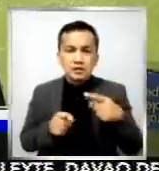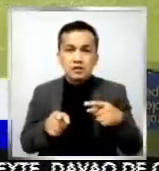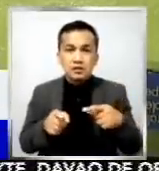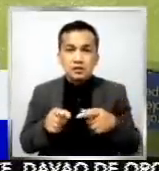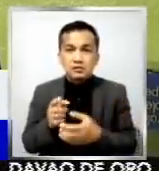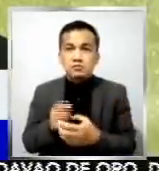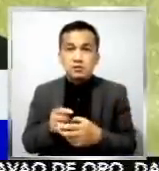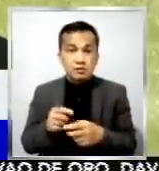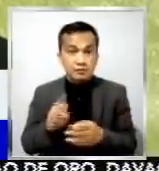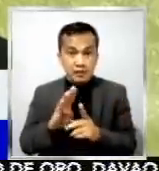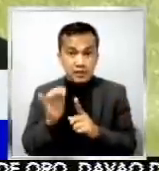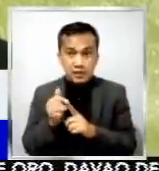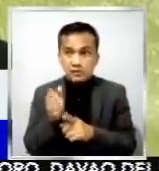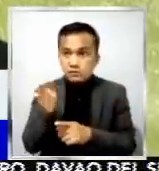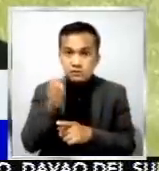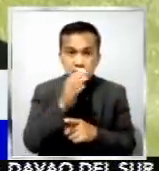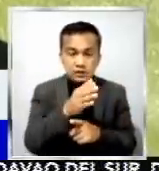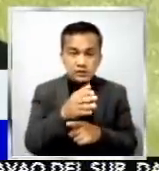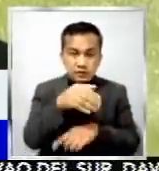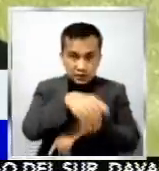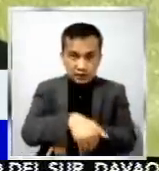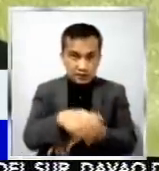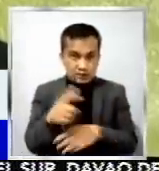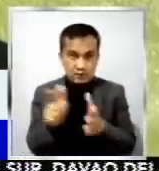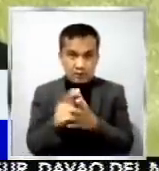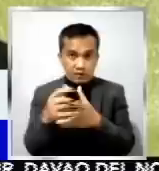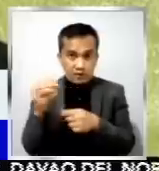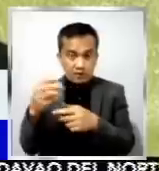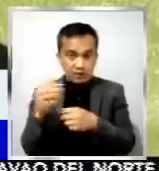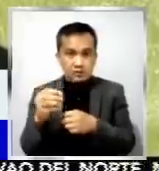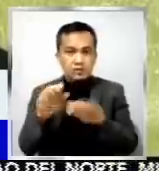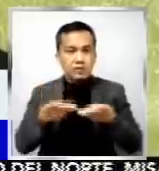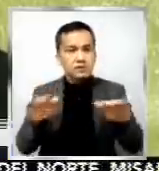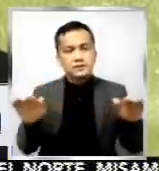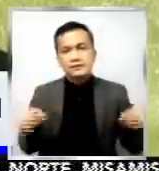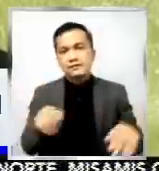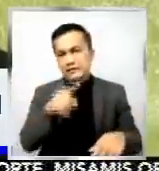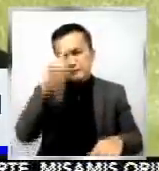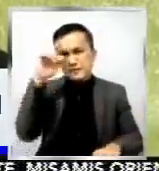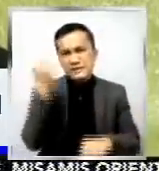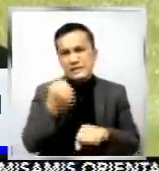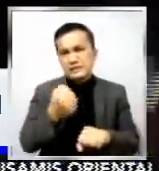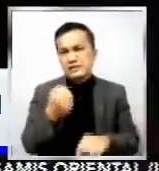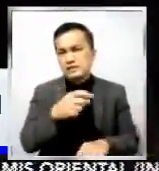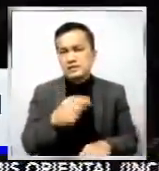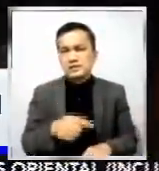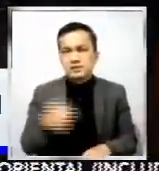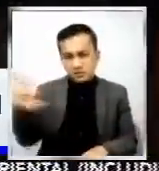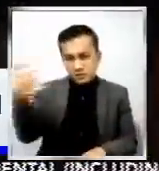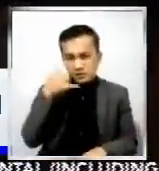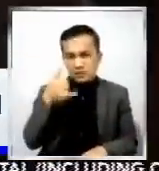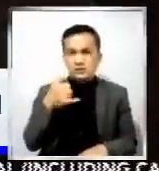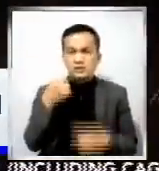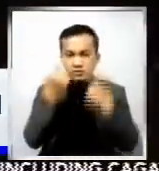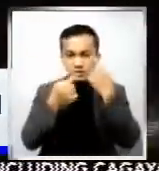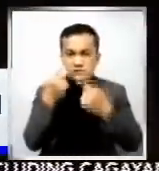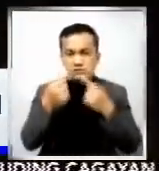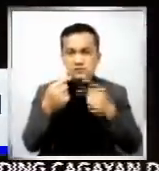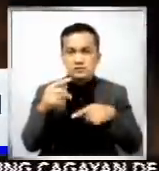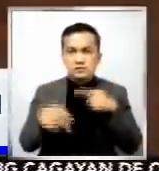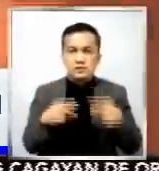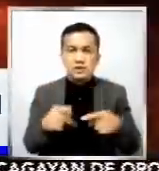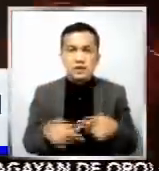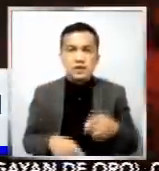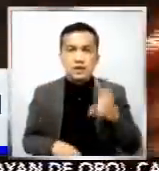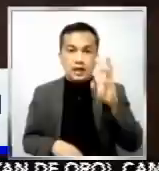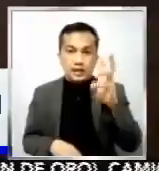curfew hour. At sa mga kabataan na yan ay gabi-gabi talagang pasaway na itinatawag sa atin ng mga concerned citizen. Anim ang nahuli ng mga